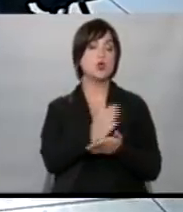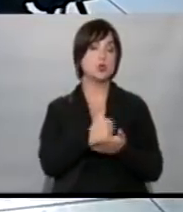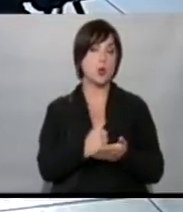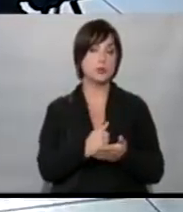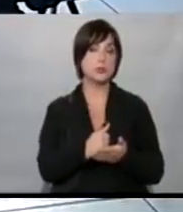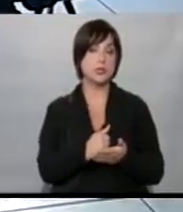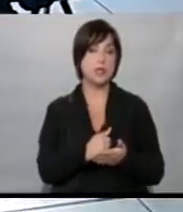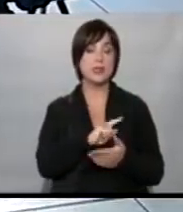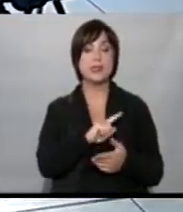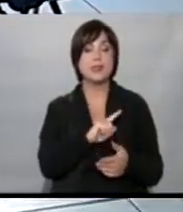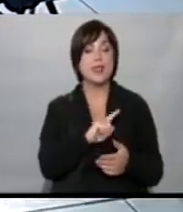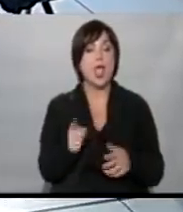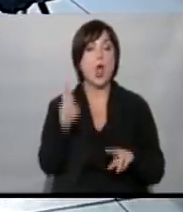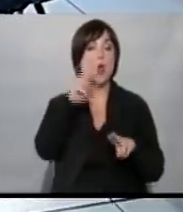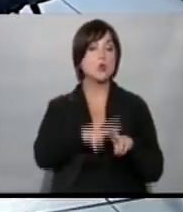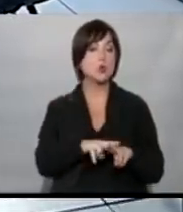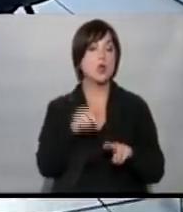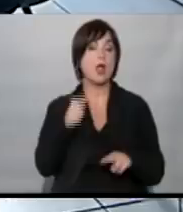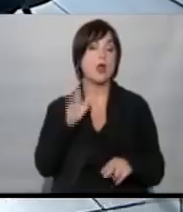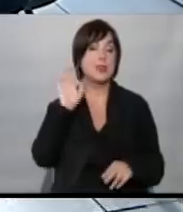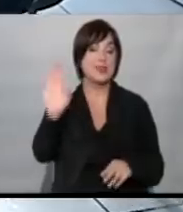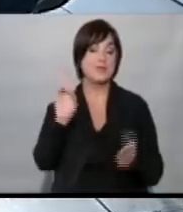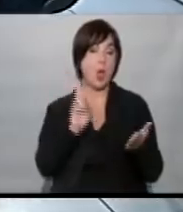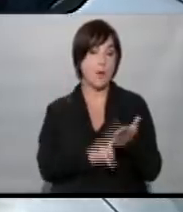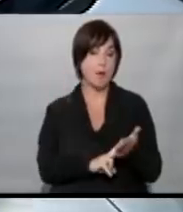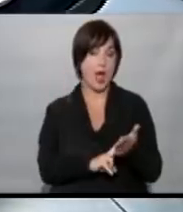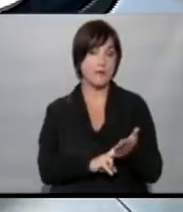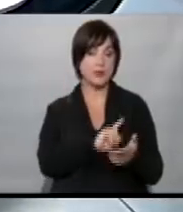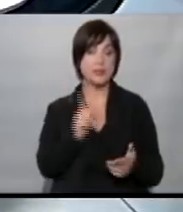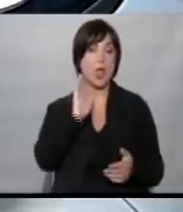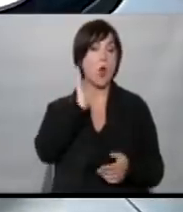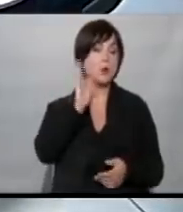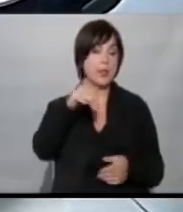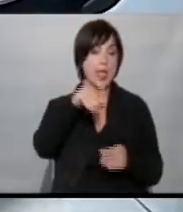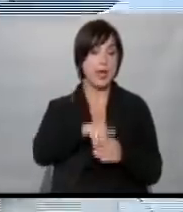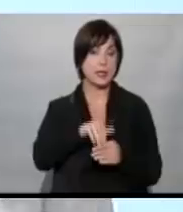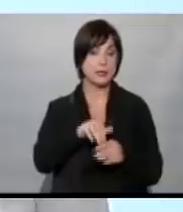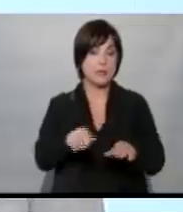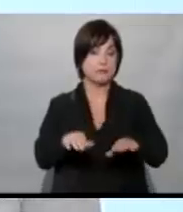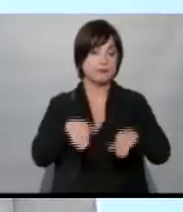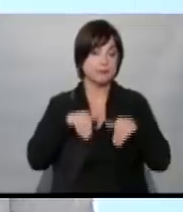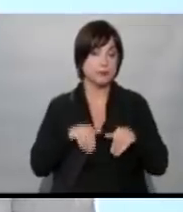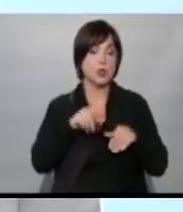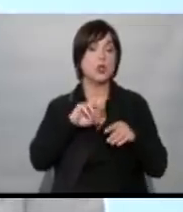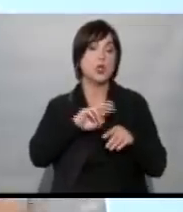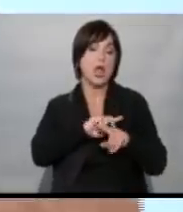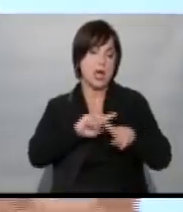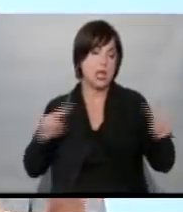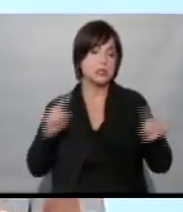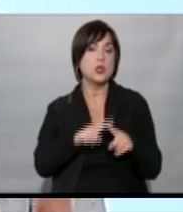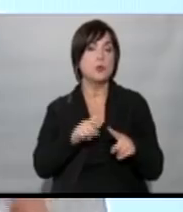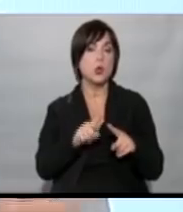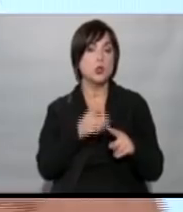тоа него одлучија тоа како нивно право да не излезат на гласање, да абстинираат од било кои причини,